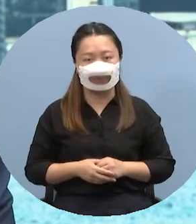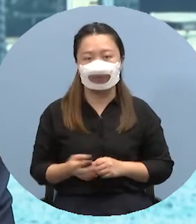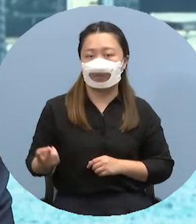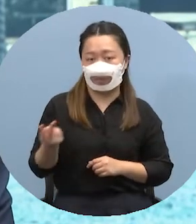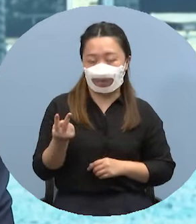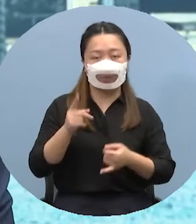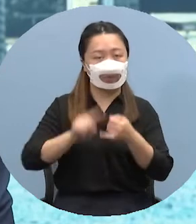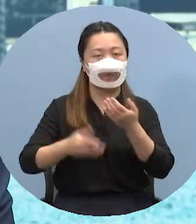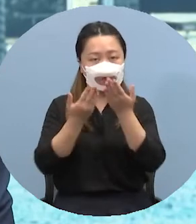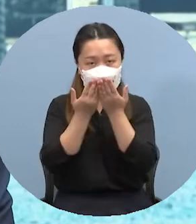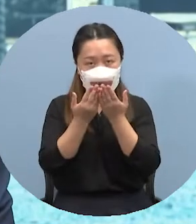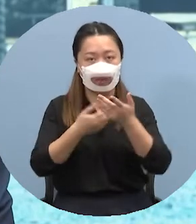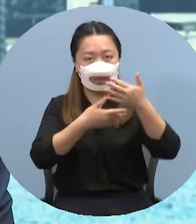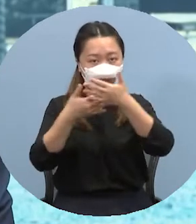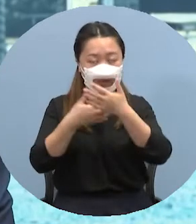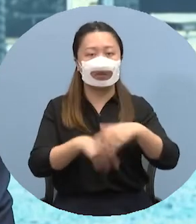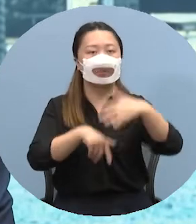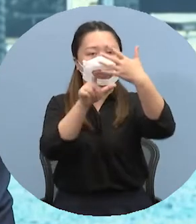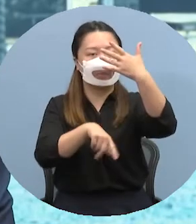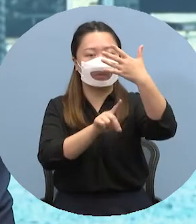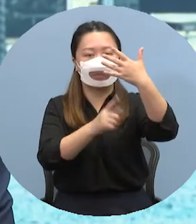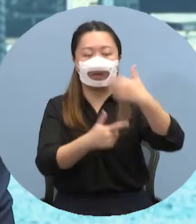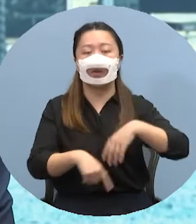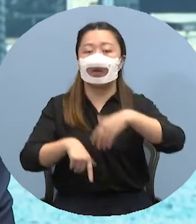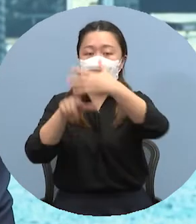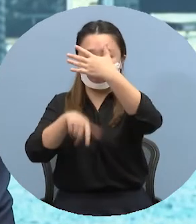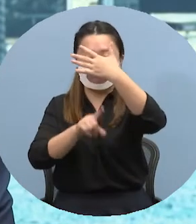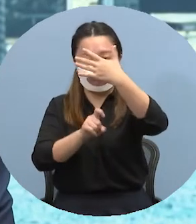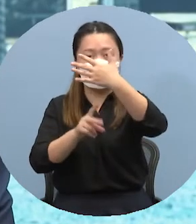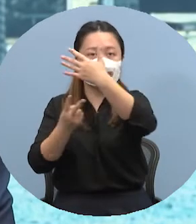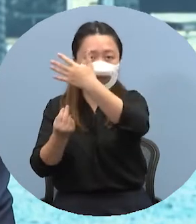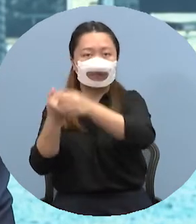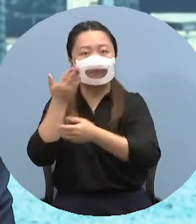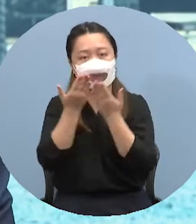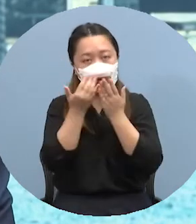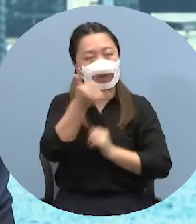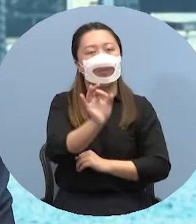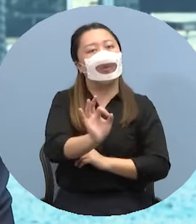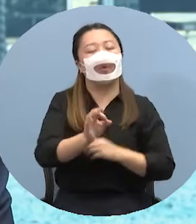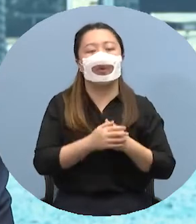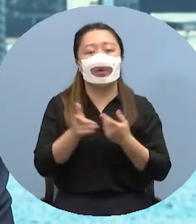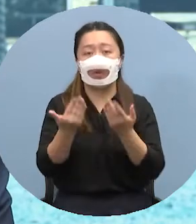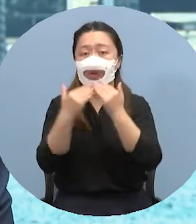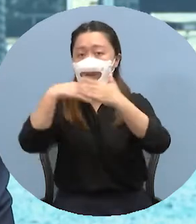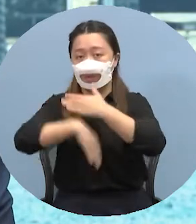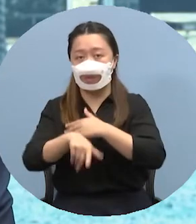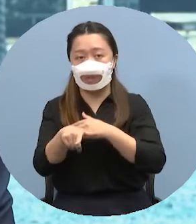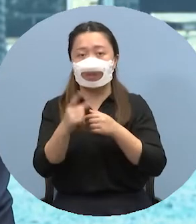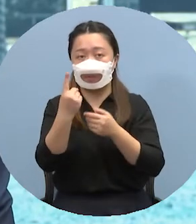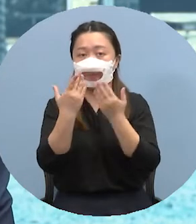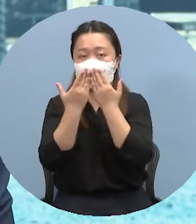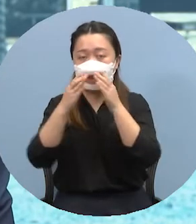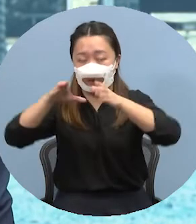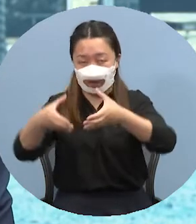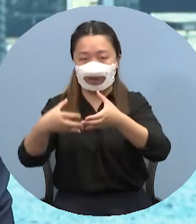個人最後上學的日期是5月18日，19日和20日都沒有上學。在這間學校的同一班裡